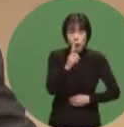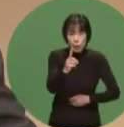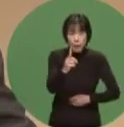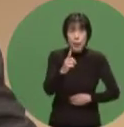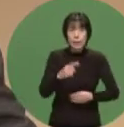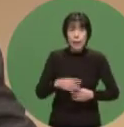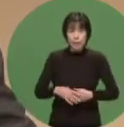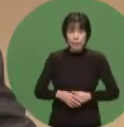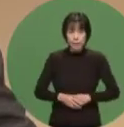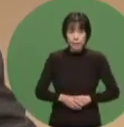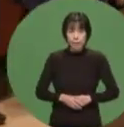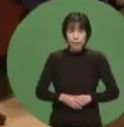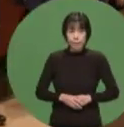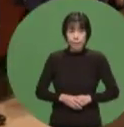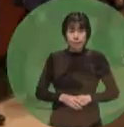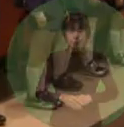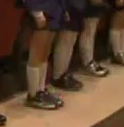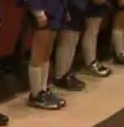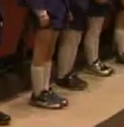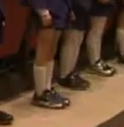か。